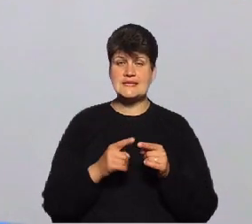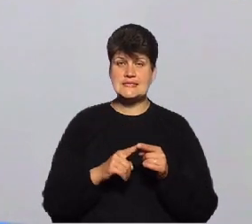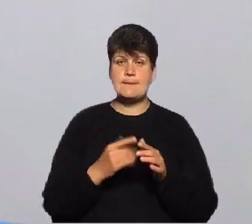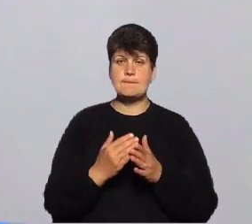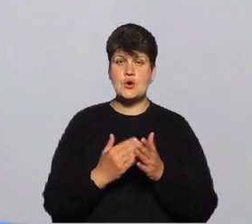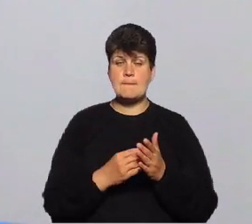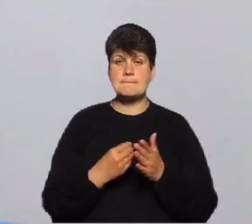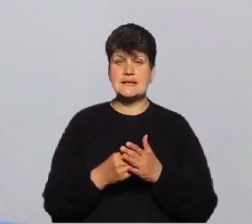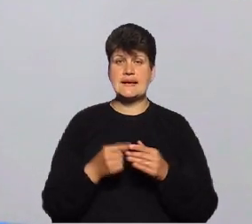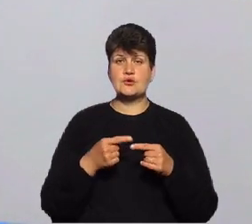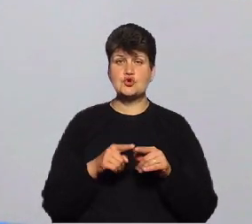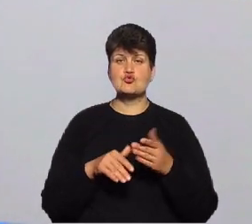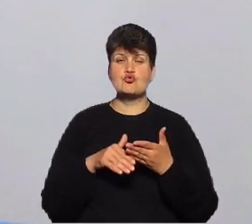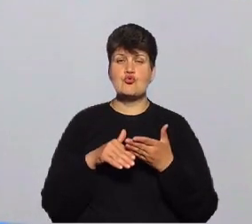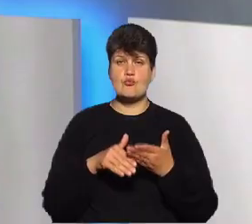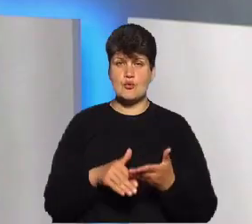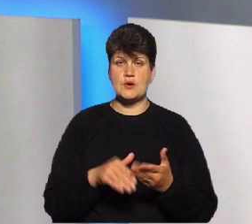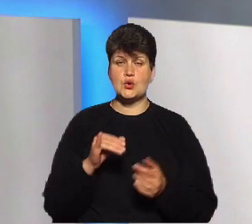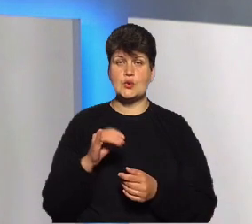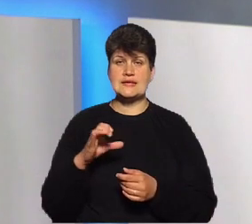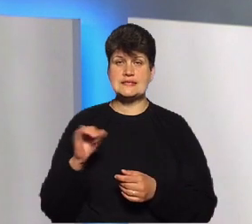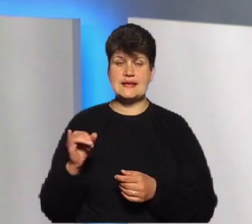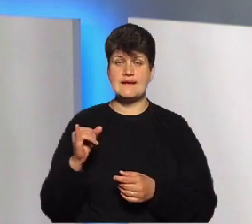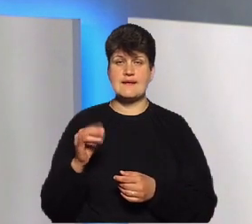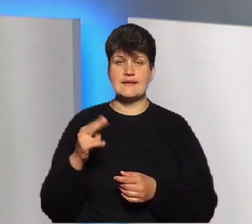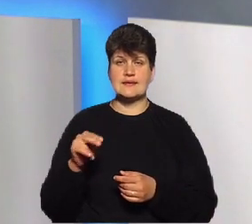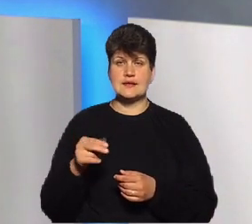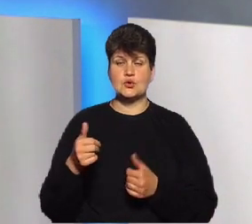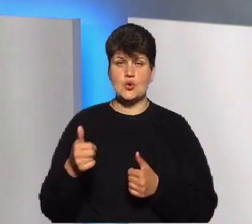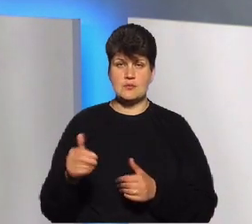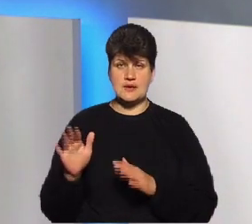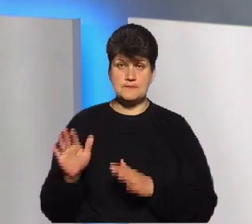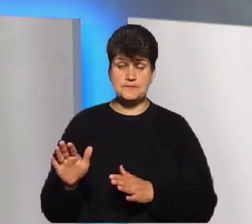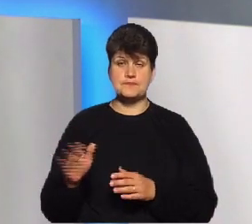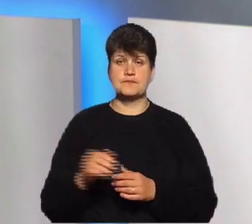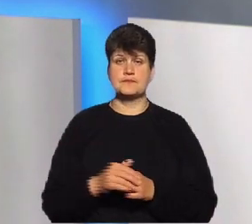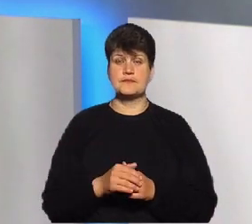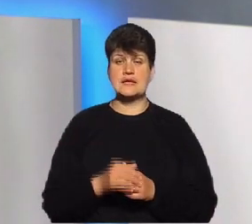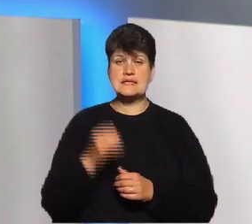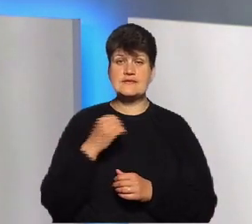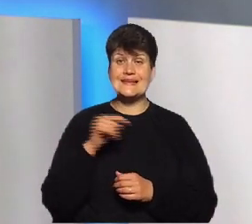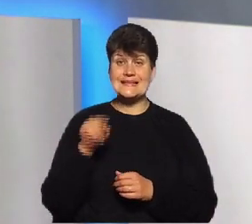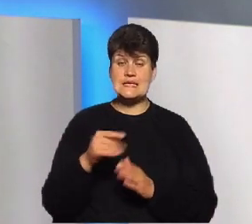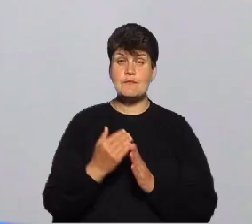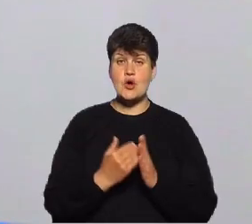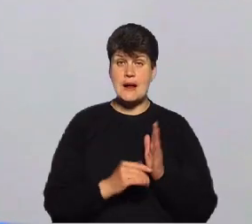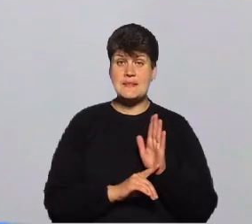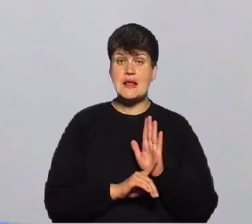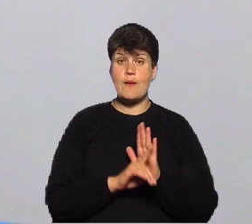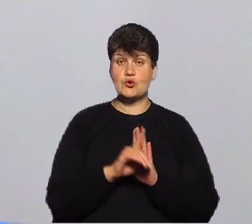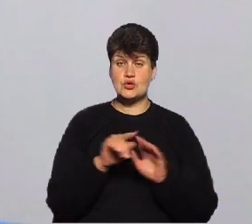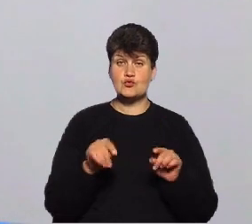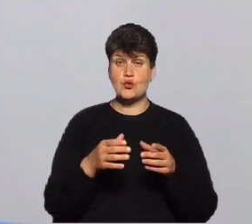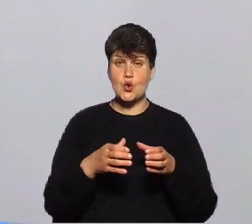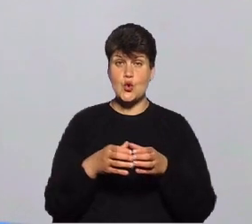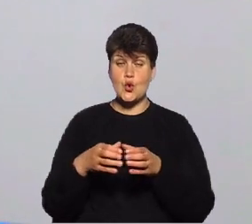матеріально-технічної допомоги USAID «Добре». Так, правильно. Завдяки цій програмі на початку створення громад багато громад